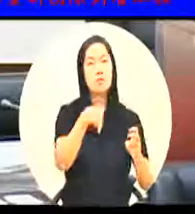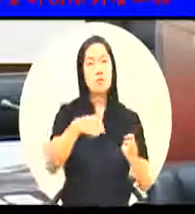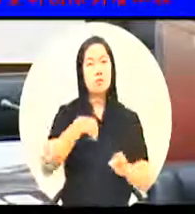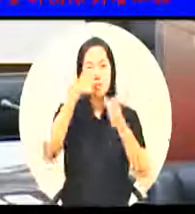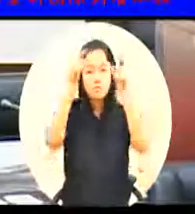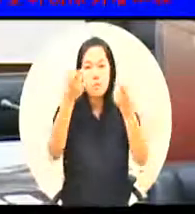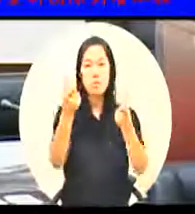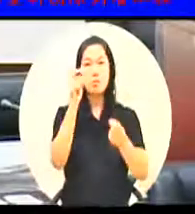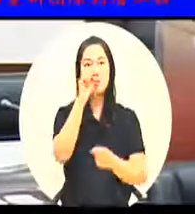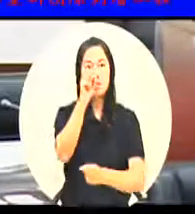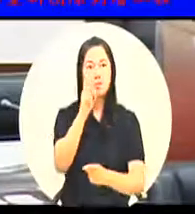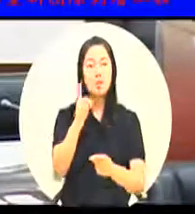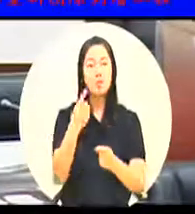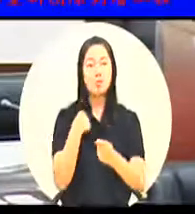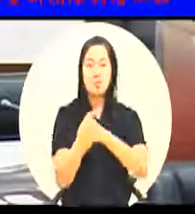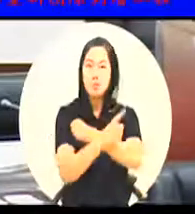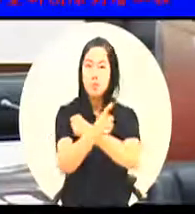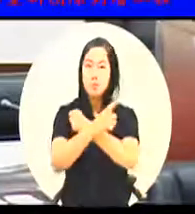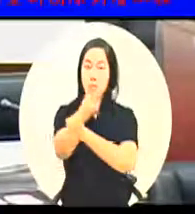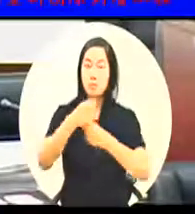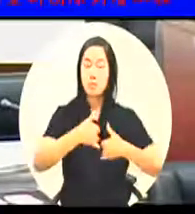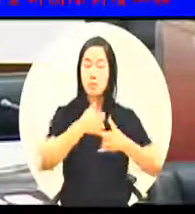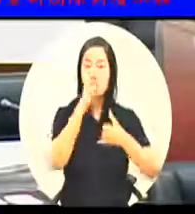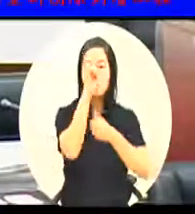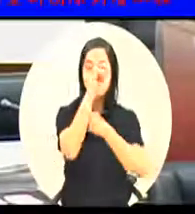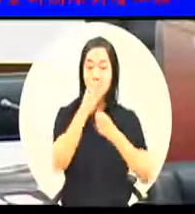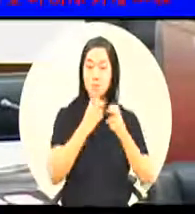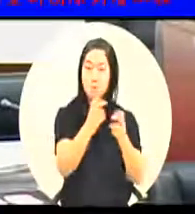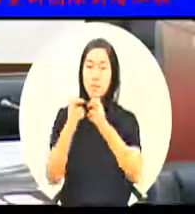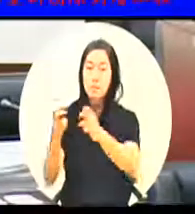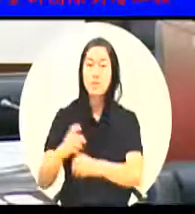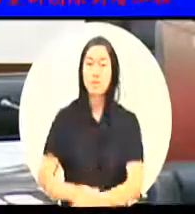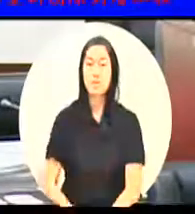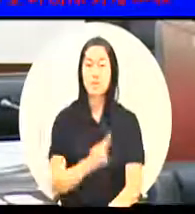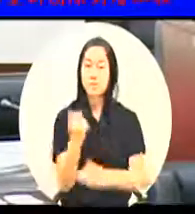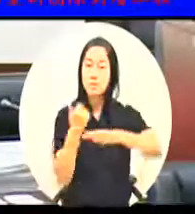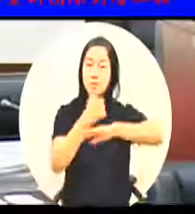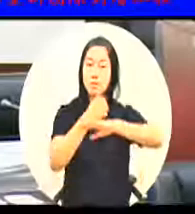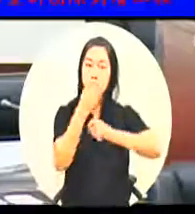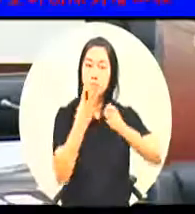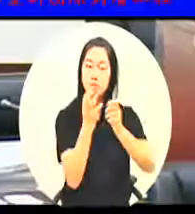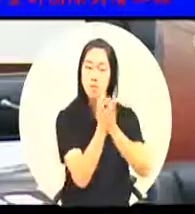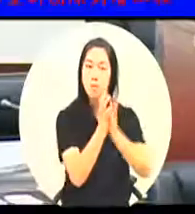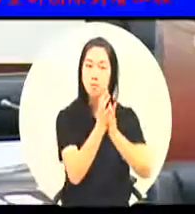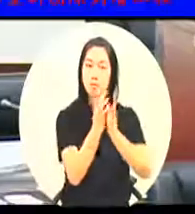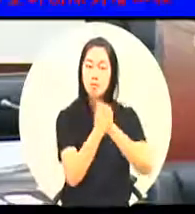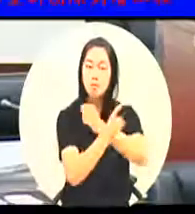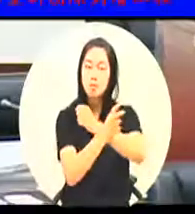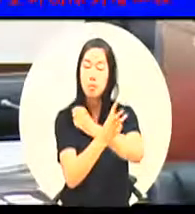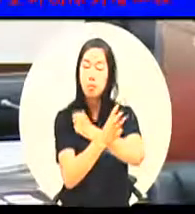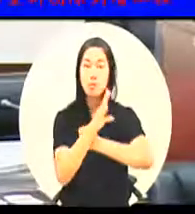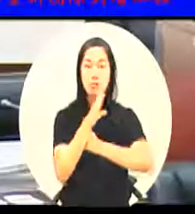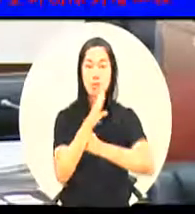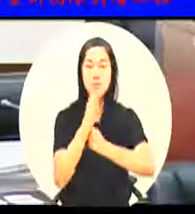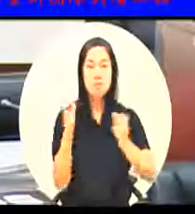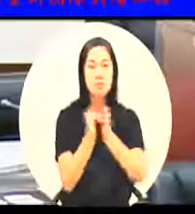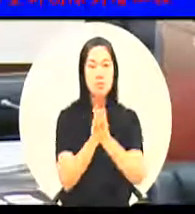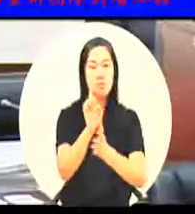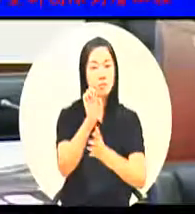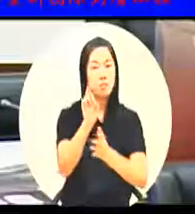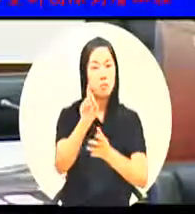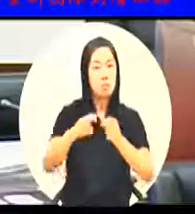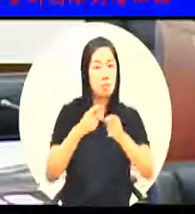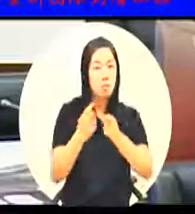该一改一条，哦，市长。啊、你任期应该是将近3年了嘛，不3届了嘛，哈，10来年，第